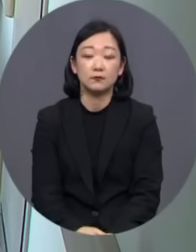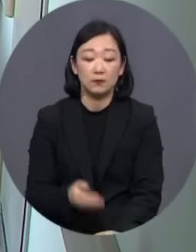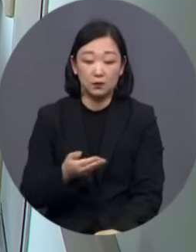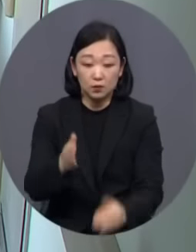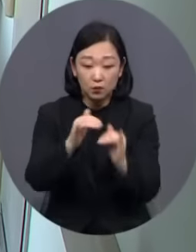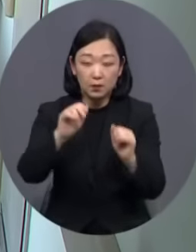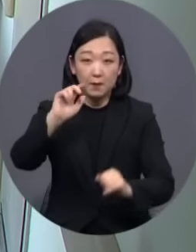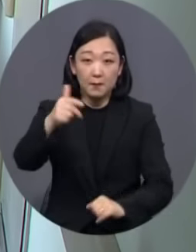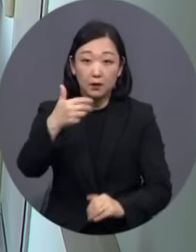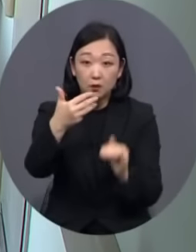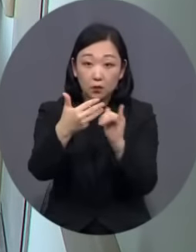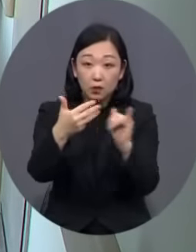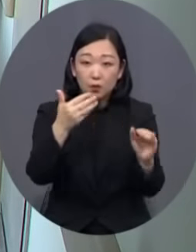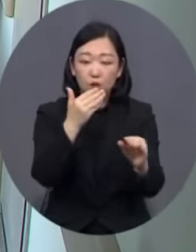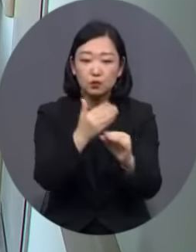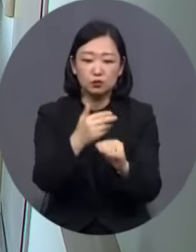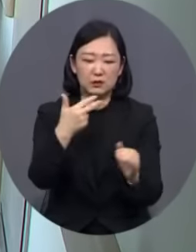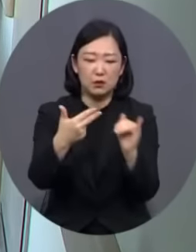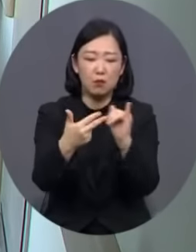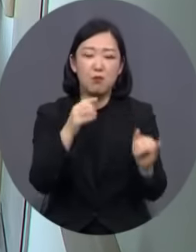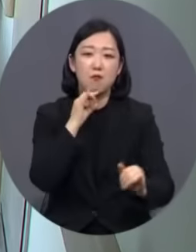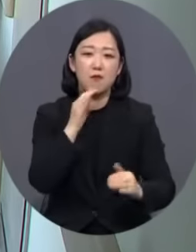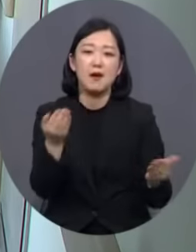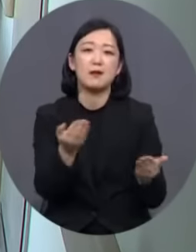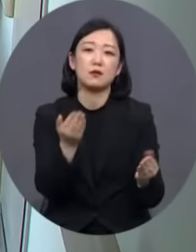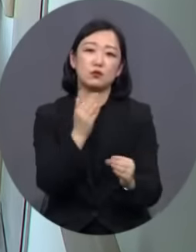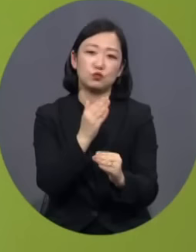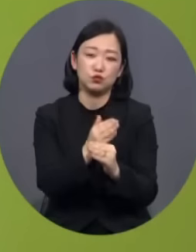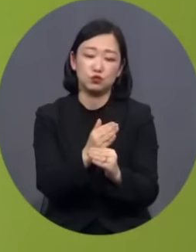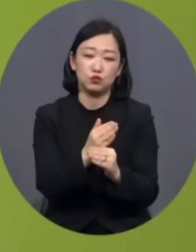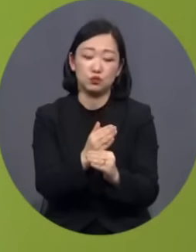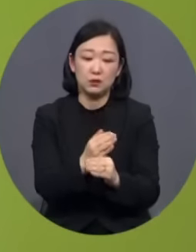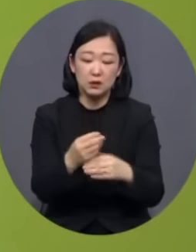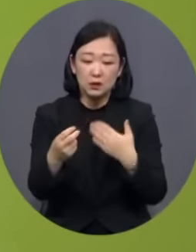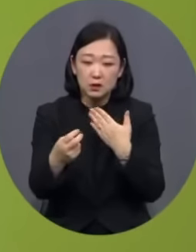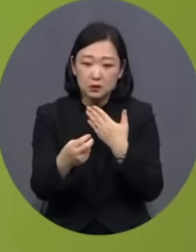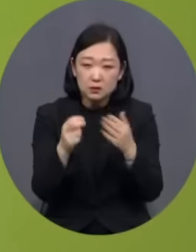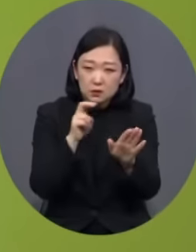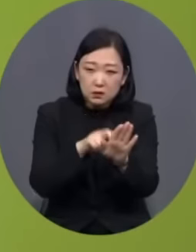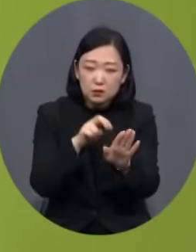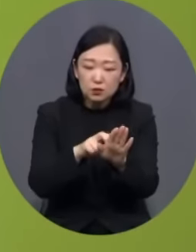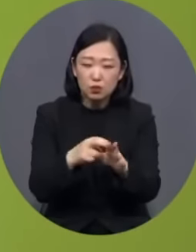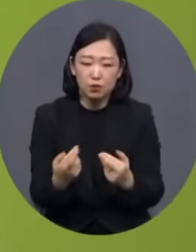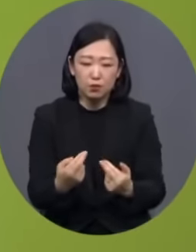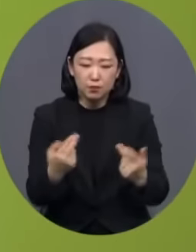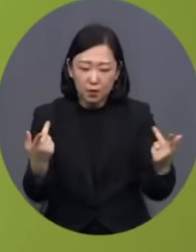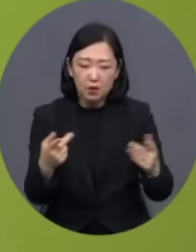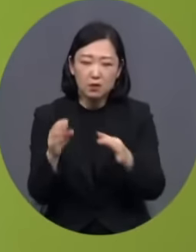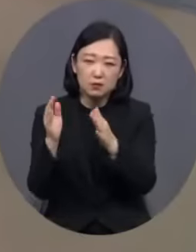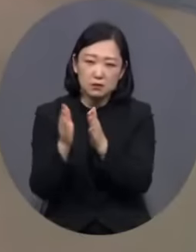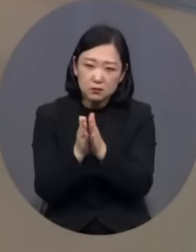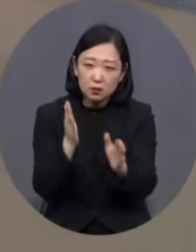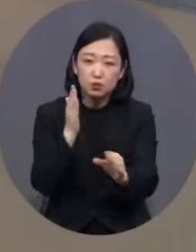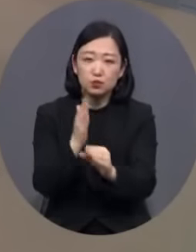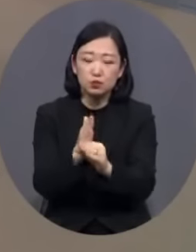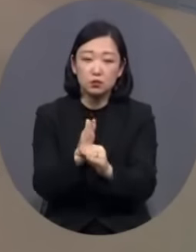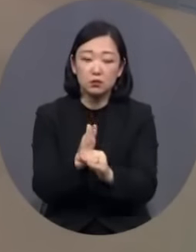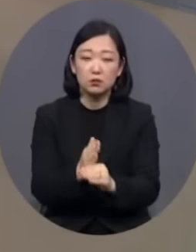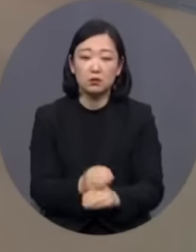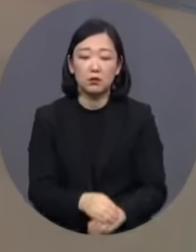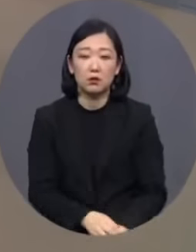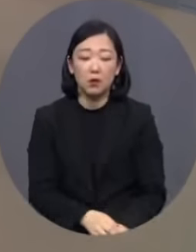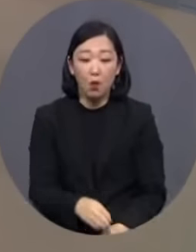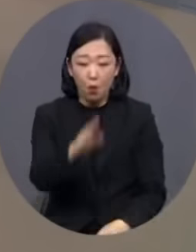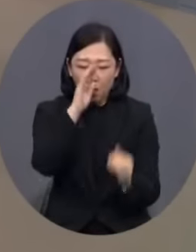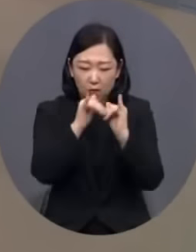전공의 108명 가운데 단 7명만 근무하면서 진료 공백이 심해진 제주대병원. 평소라면 병동 전체가